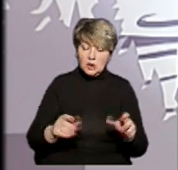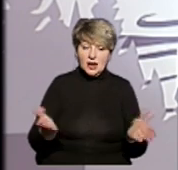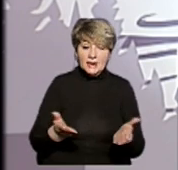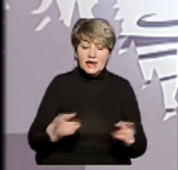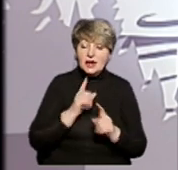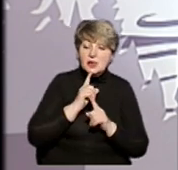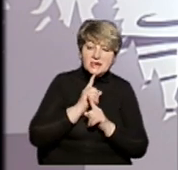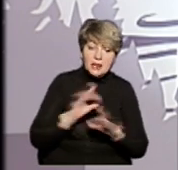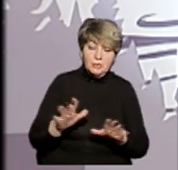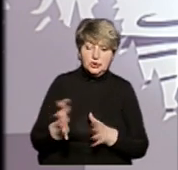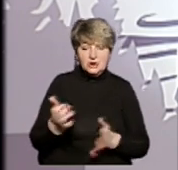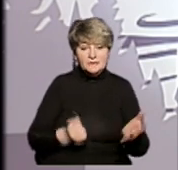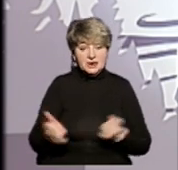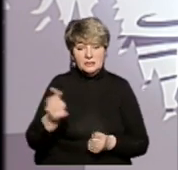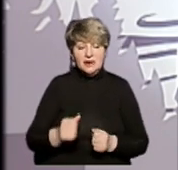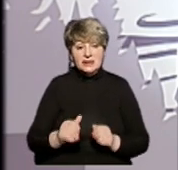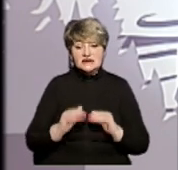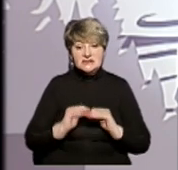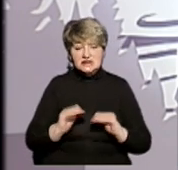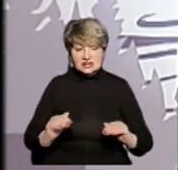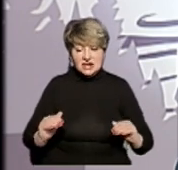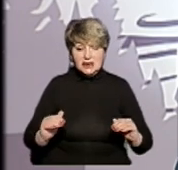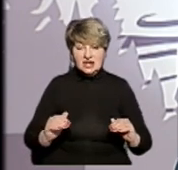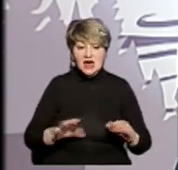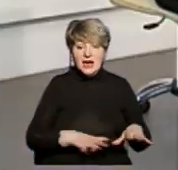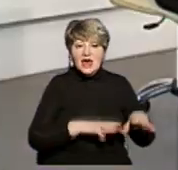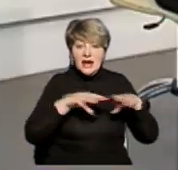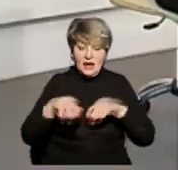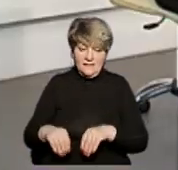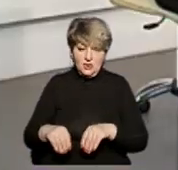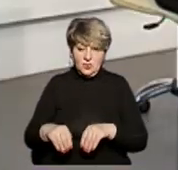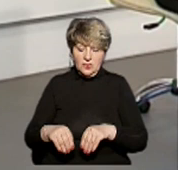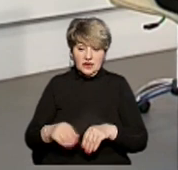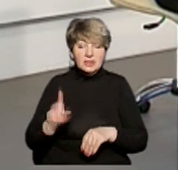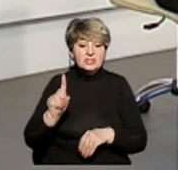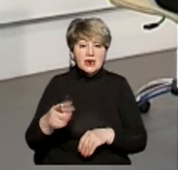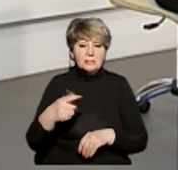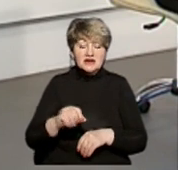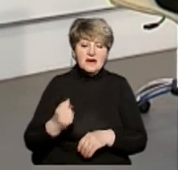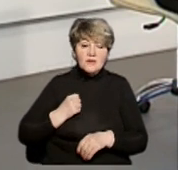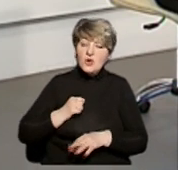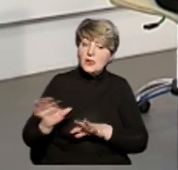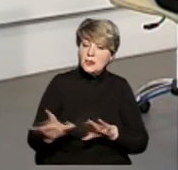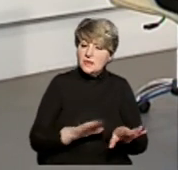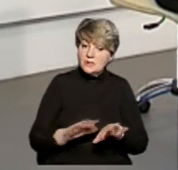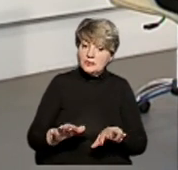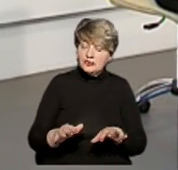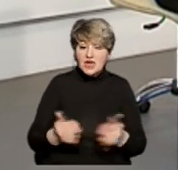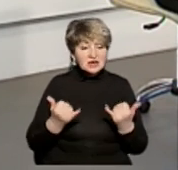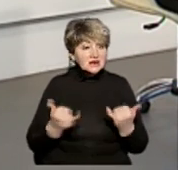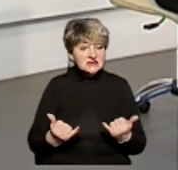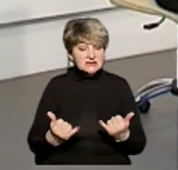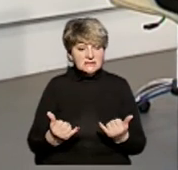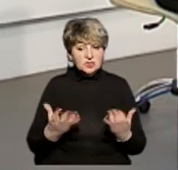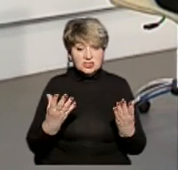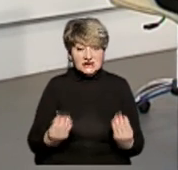з евакуйованих дітей з областей, де йдуть військові дії? Власне, бачите, на сьогоднішній